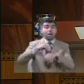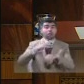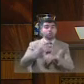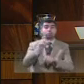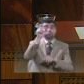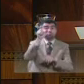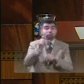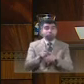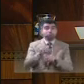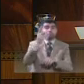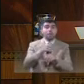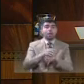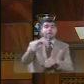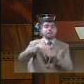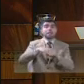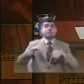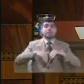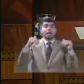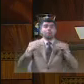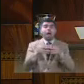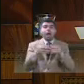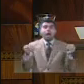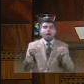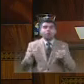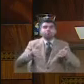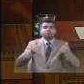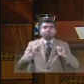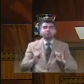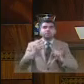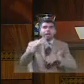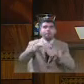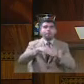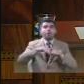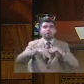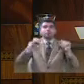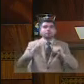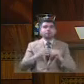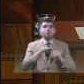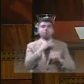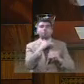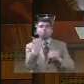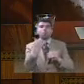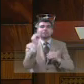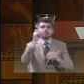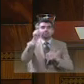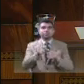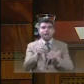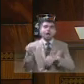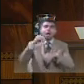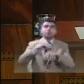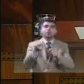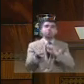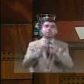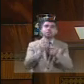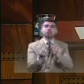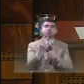حسن بوركالن لشغل المقعد النيابي الذي كان يشغله المرحوم موحى بوركالن.